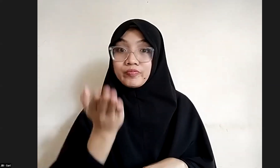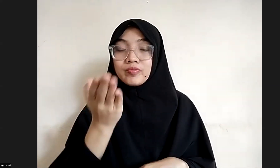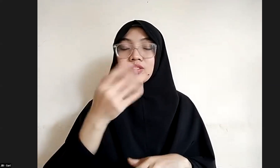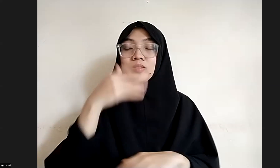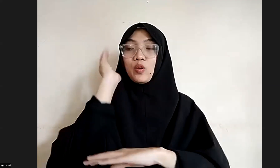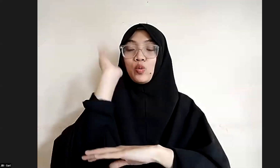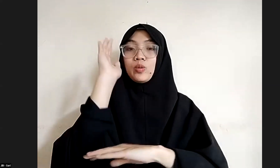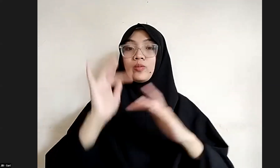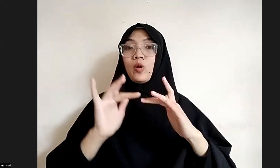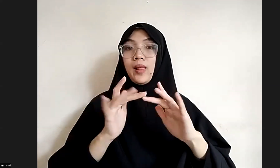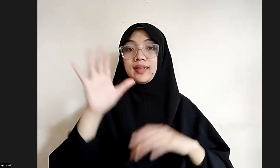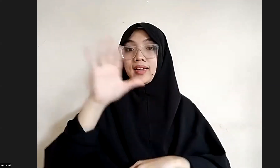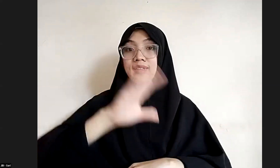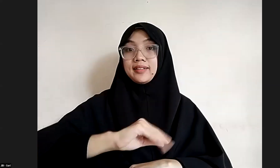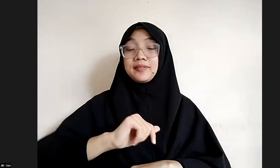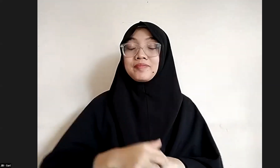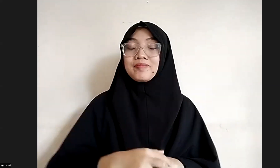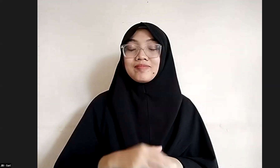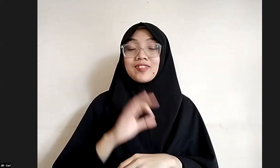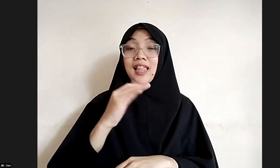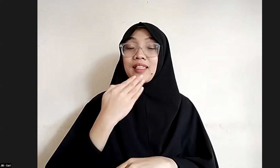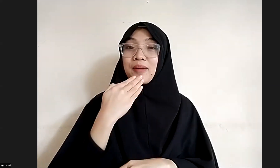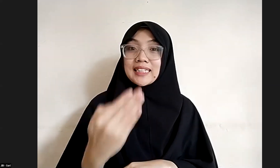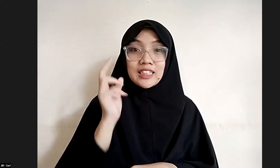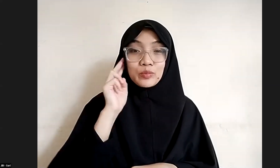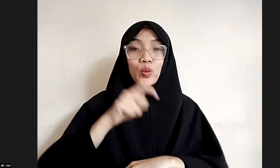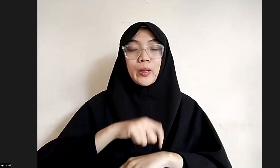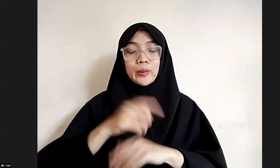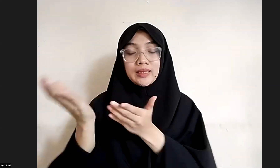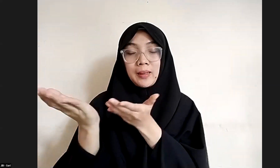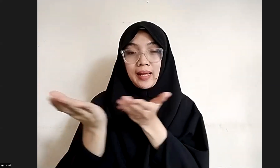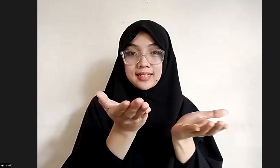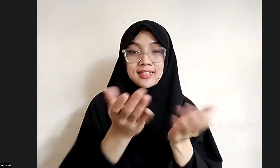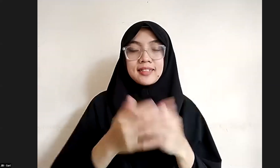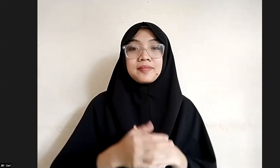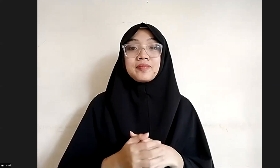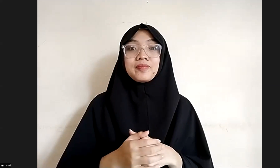saat ini. Terima kasih. Monggo Ibu, waktu saya persilahkan.